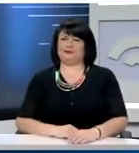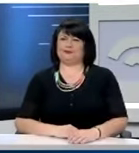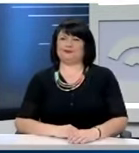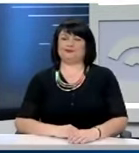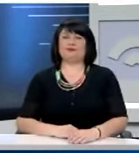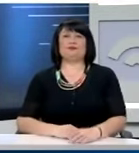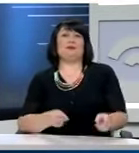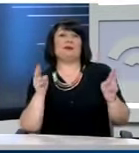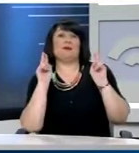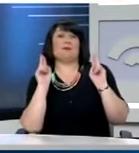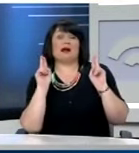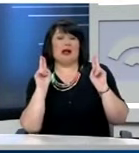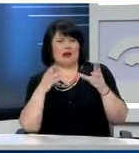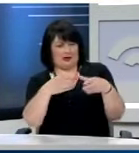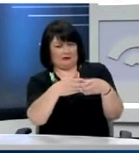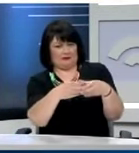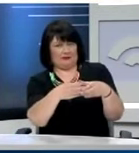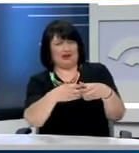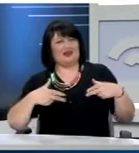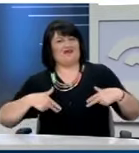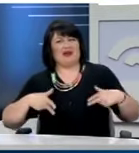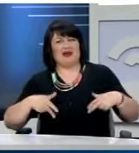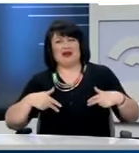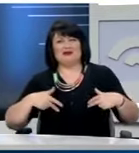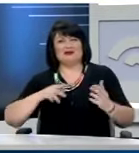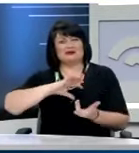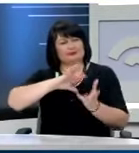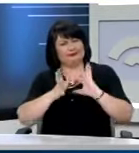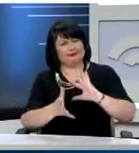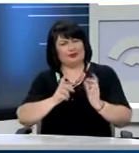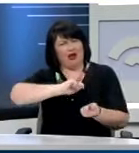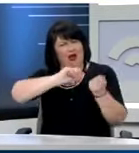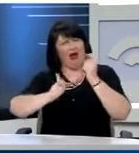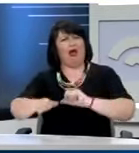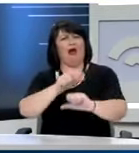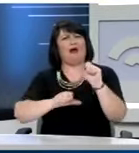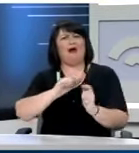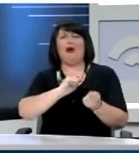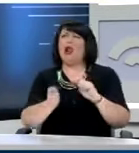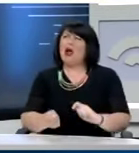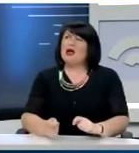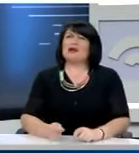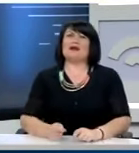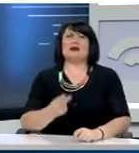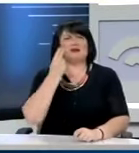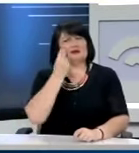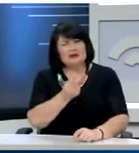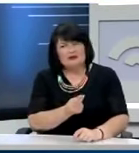Μακάρι, κύριοι της κυβερνώσας παράταξης, αυτή η μεταμόρφωσή σας να συνιστά ένα